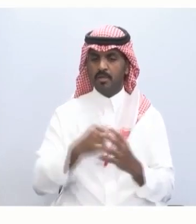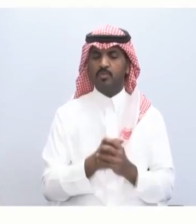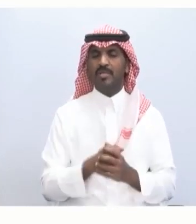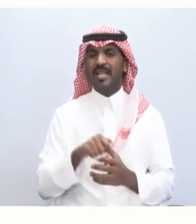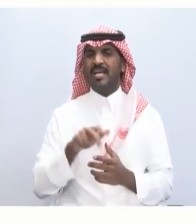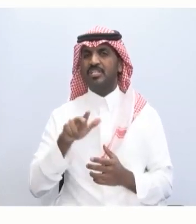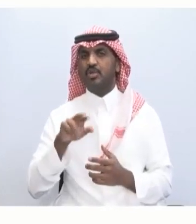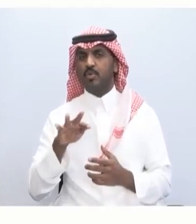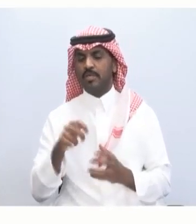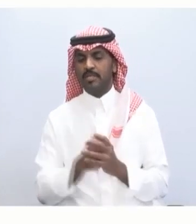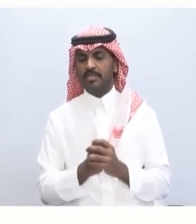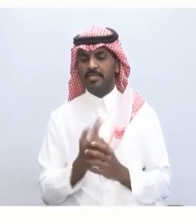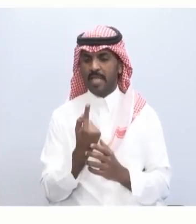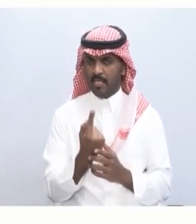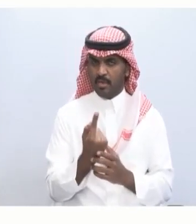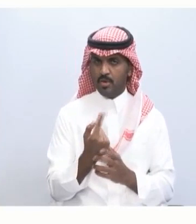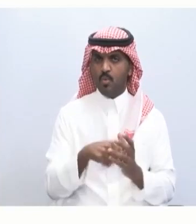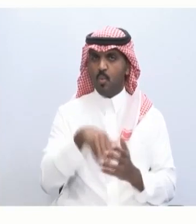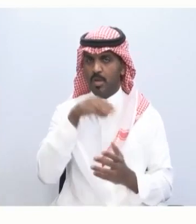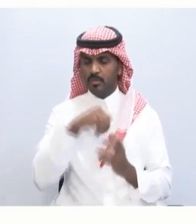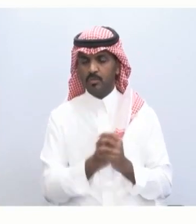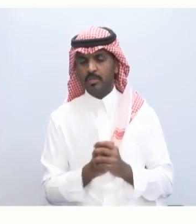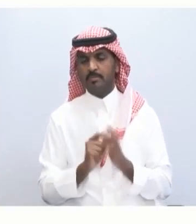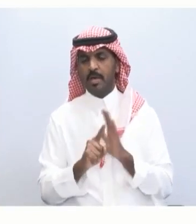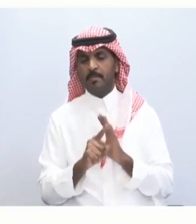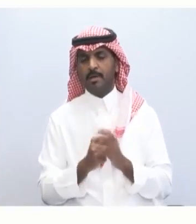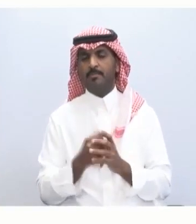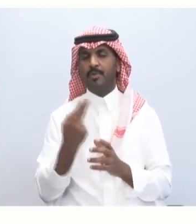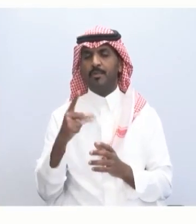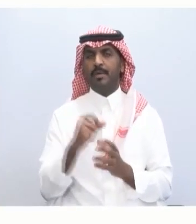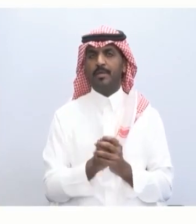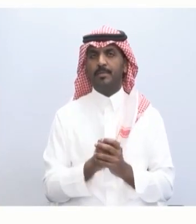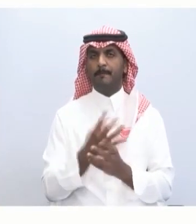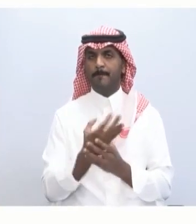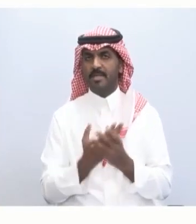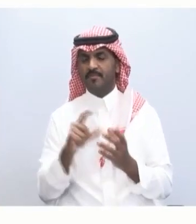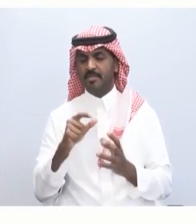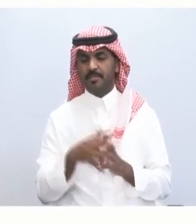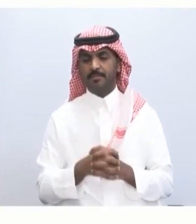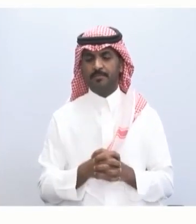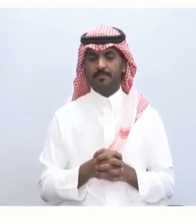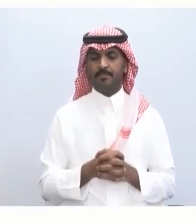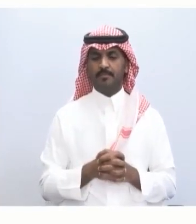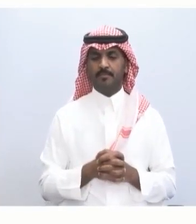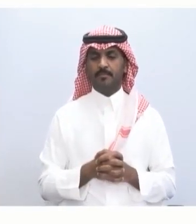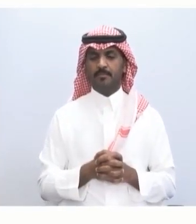الشوكي استاذن والده الامام عبد الرحمن بن فيصل